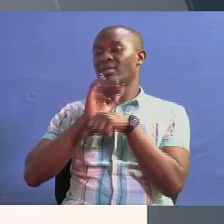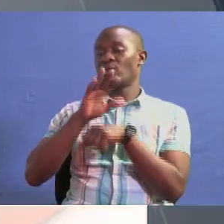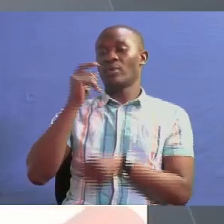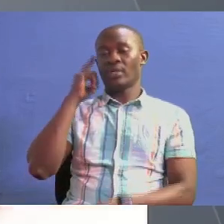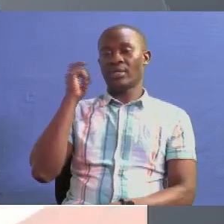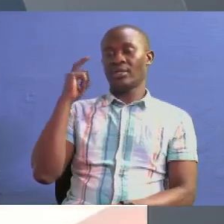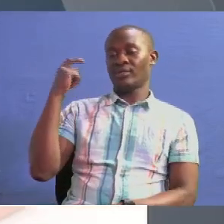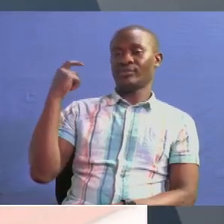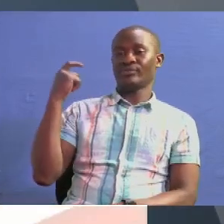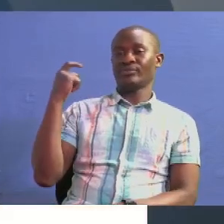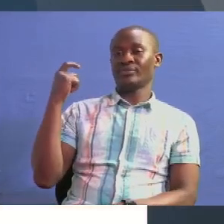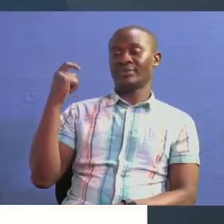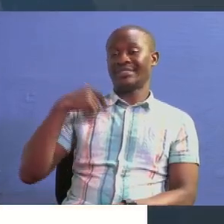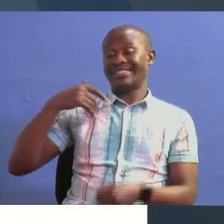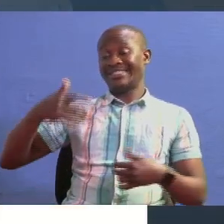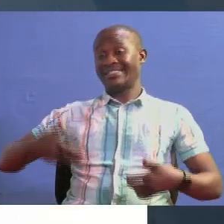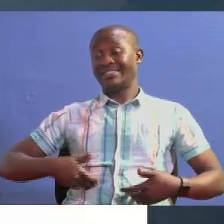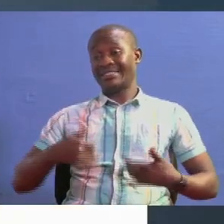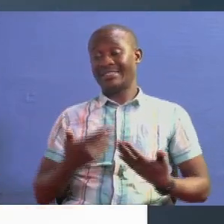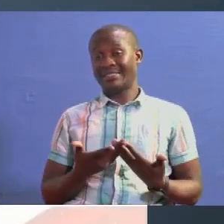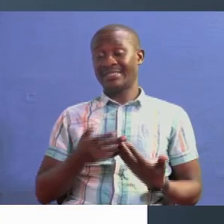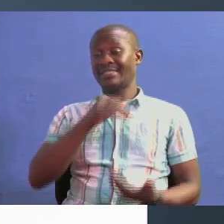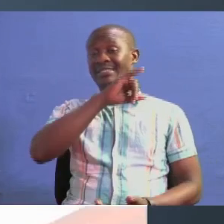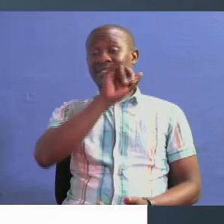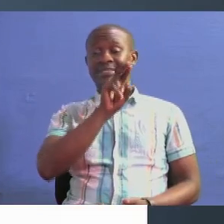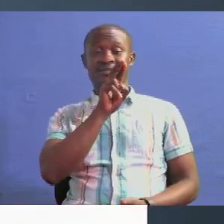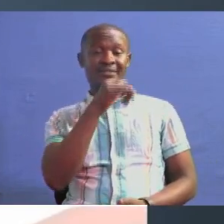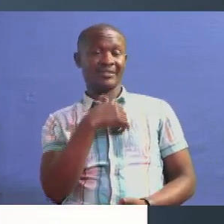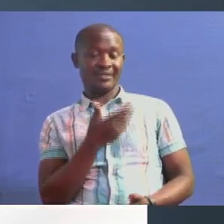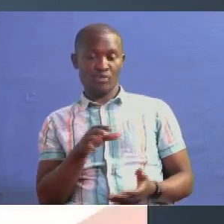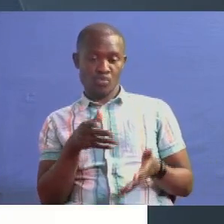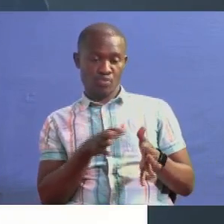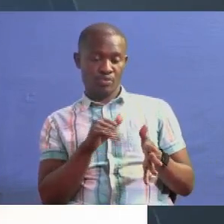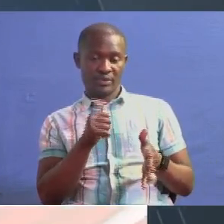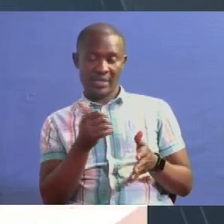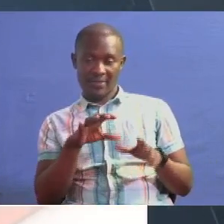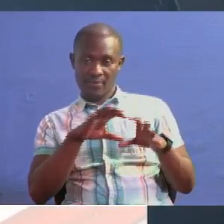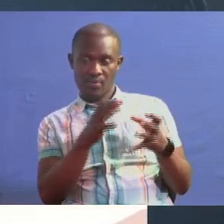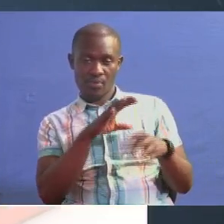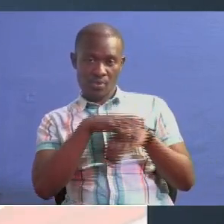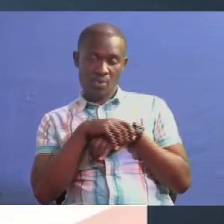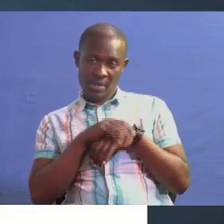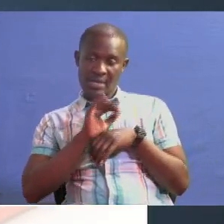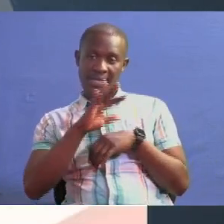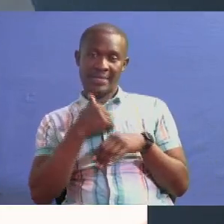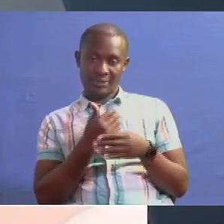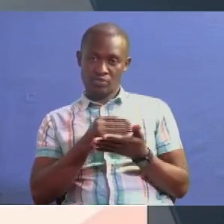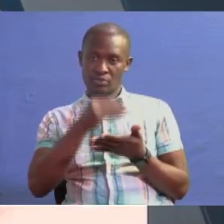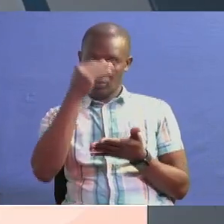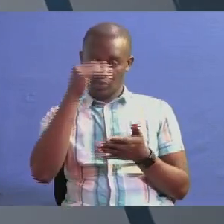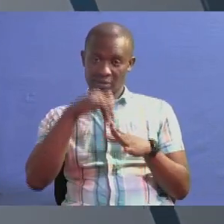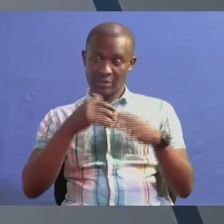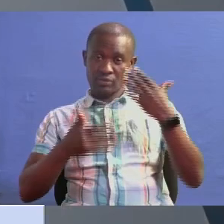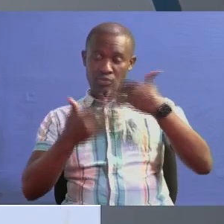sasa akiwa kijana mwenye upeo mkubwa, Jessica anaangalia fursa katika nchi nyingine duniani za kupata masomo yake ya chuo kikuu